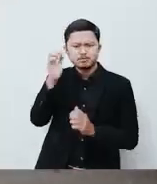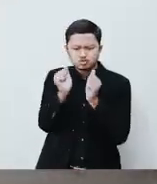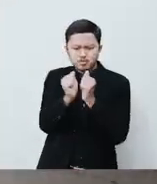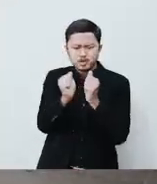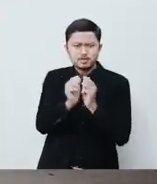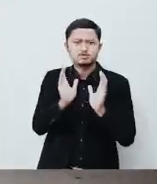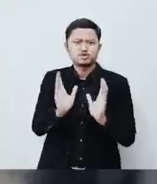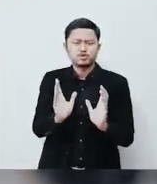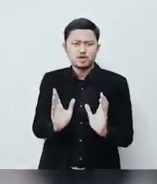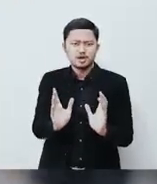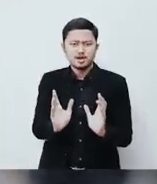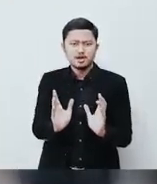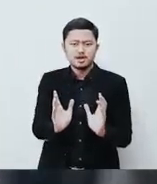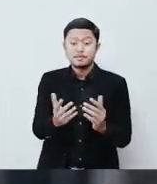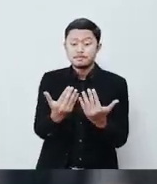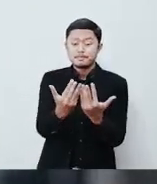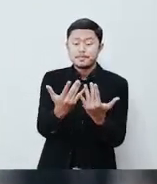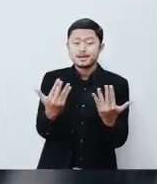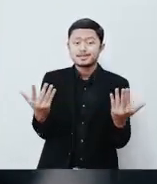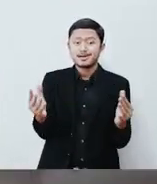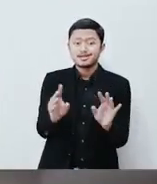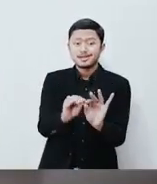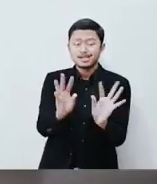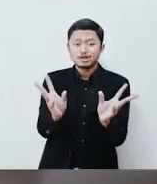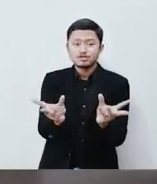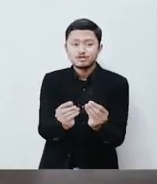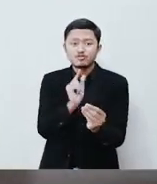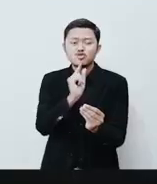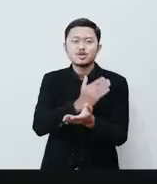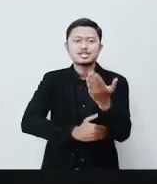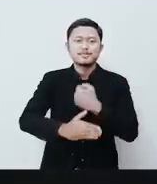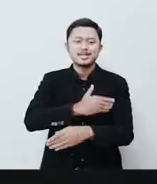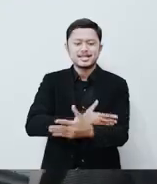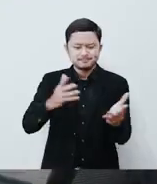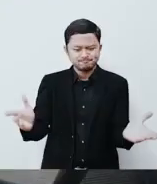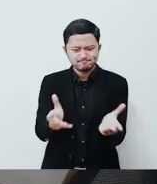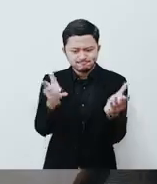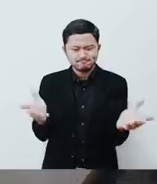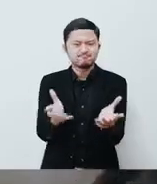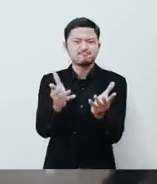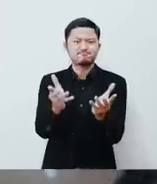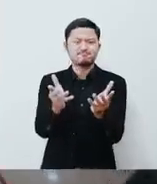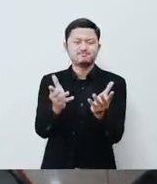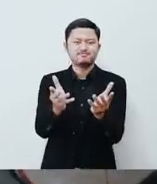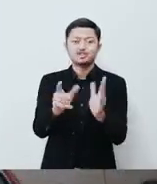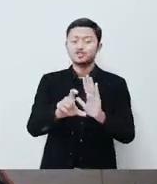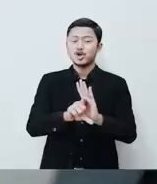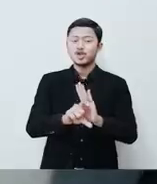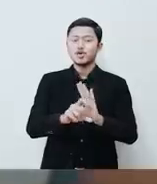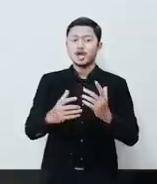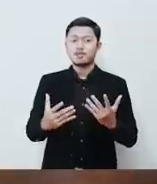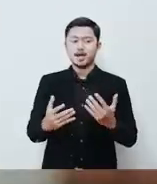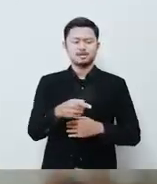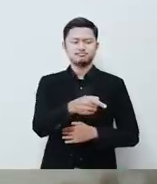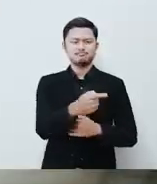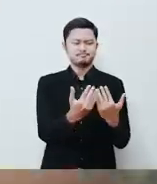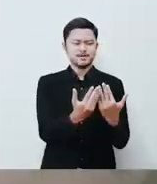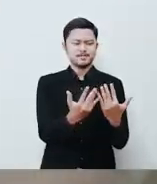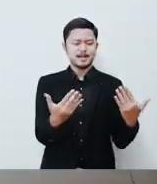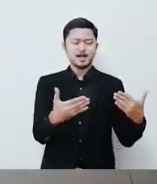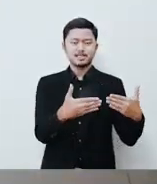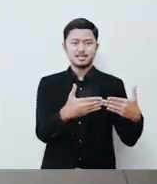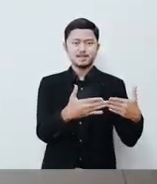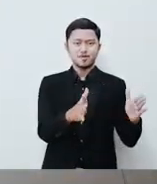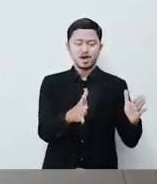Pemerintah pun telah berkomitmen membangun masyarakat inklusi bagi penyandang disabilitas, yaitu masyarakat